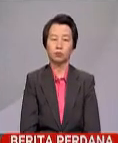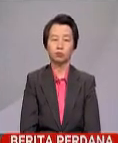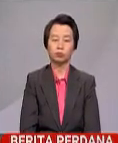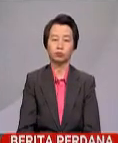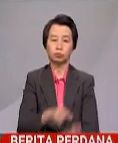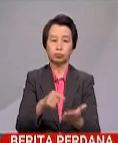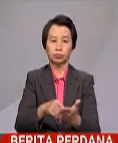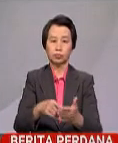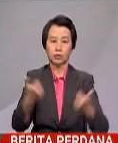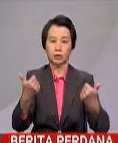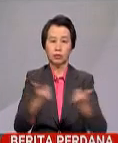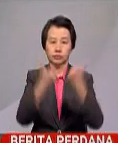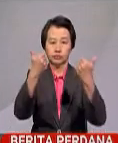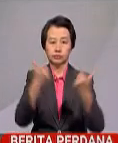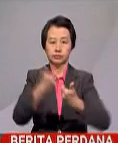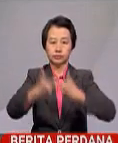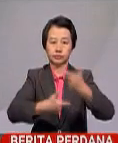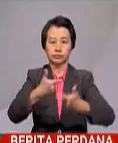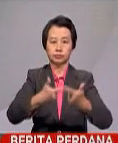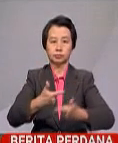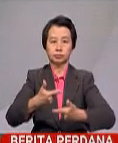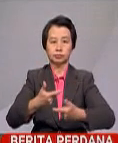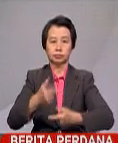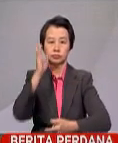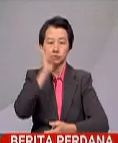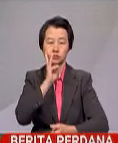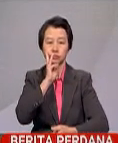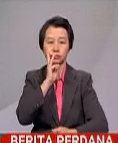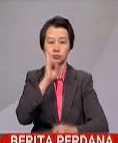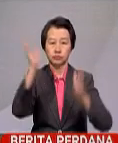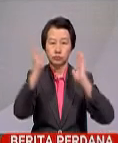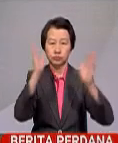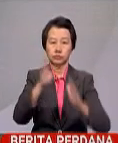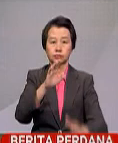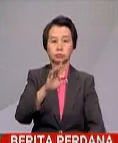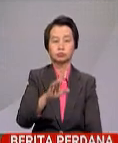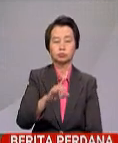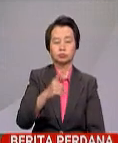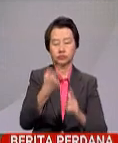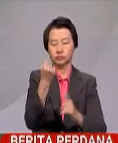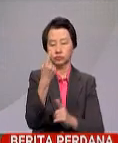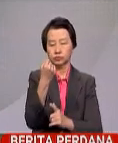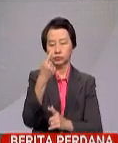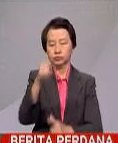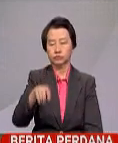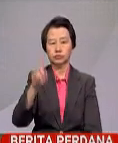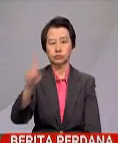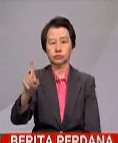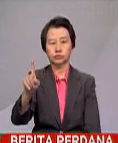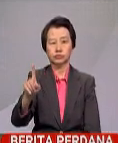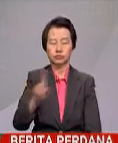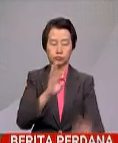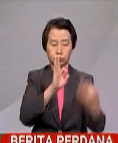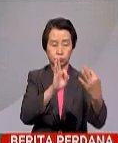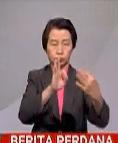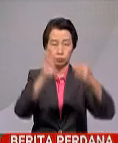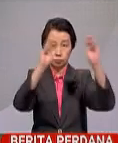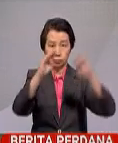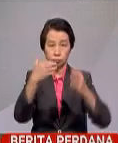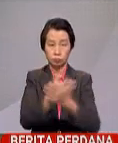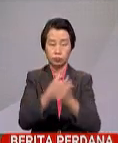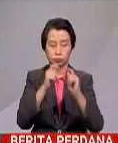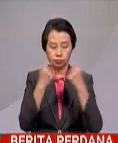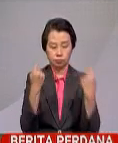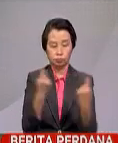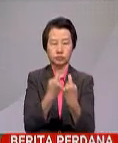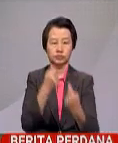Ini pula menjelang perlawanan pembukaan Liga Hoki Wanita Malaysia 11 Januari ini. Dalam persiapan menghadapi musim baru, pasukan